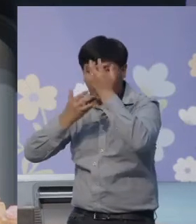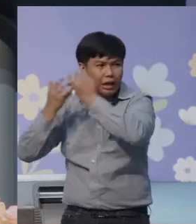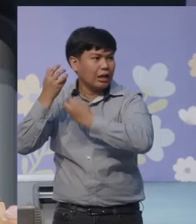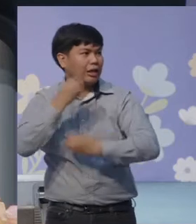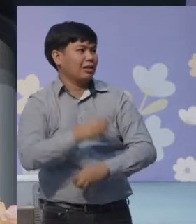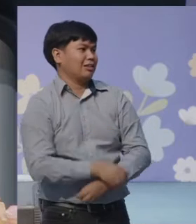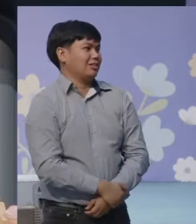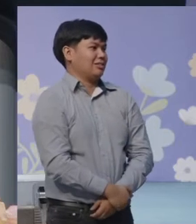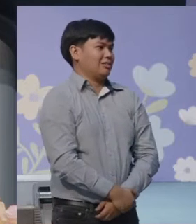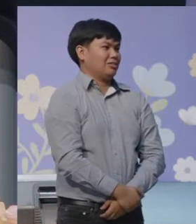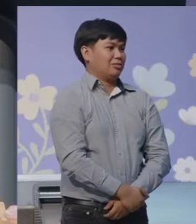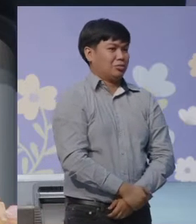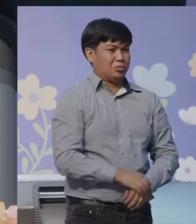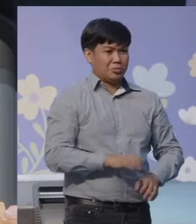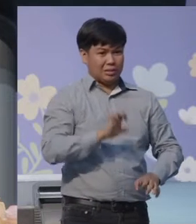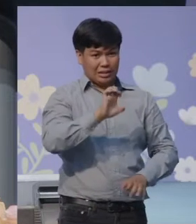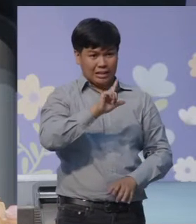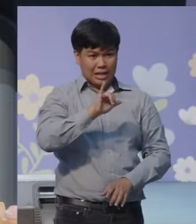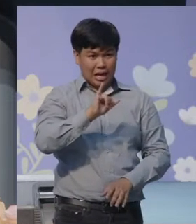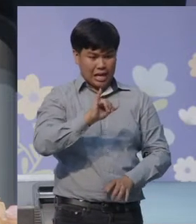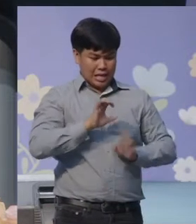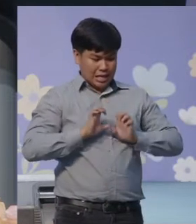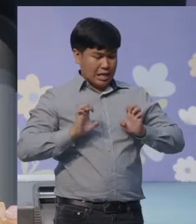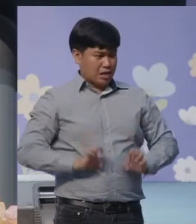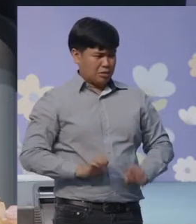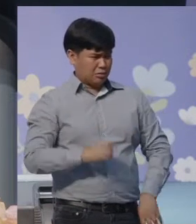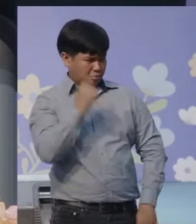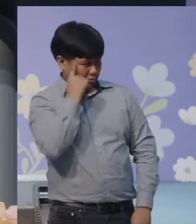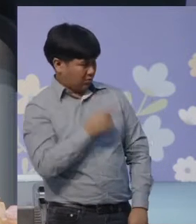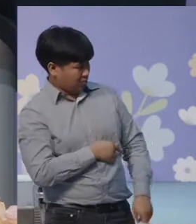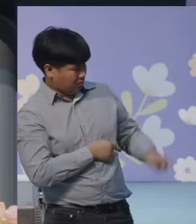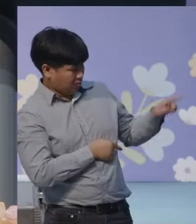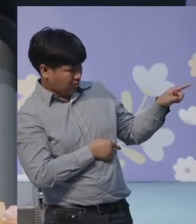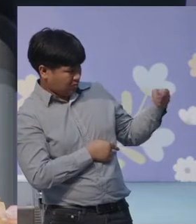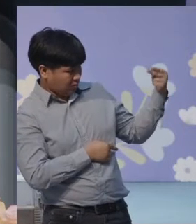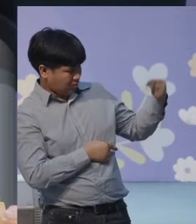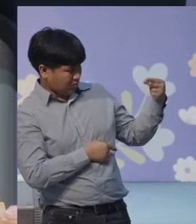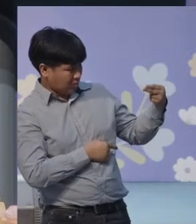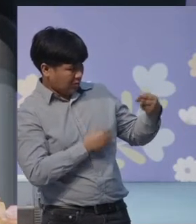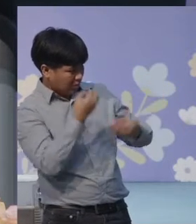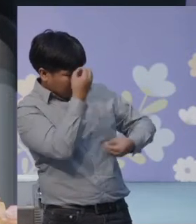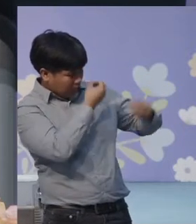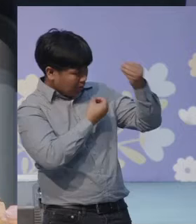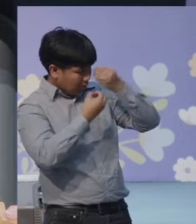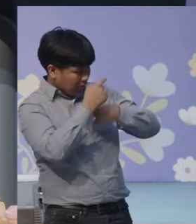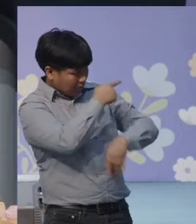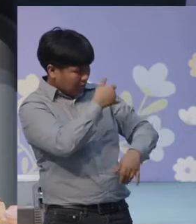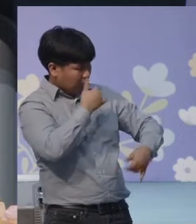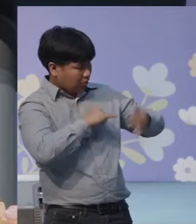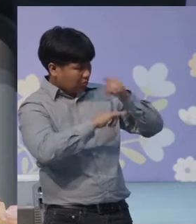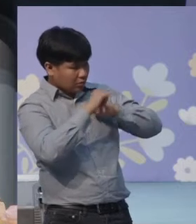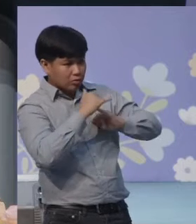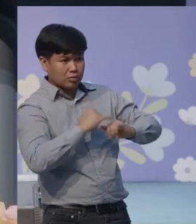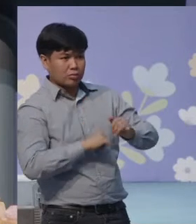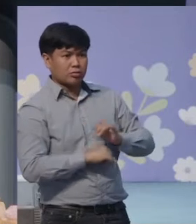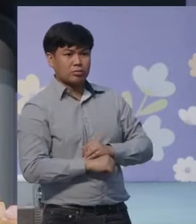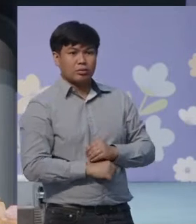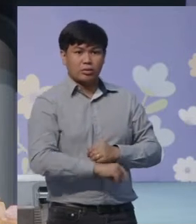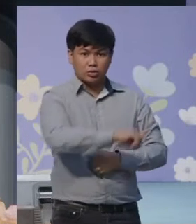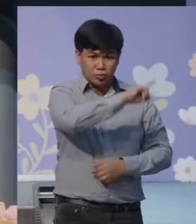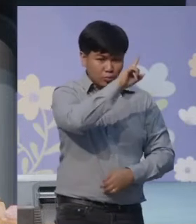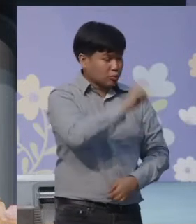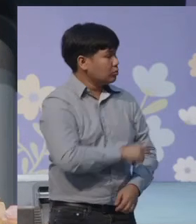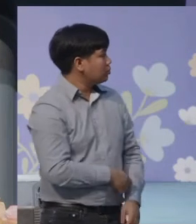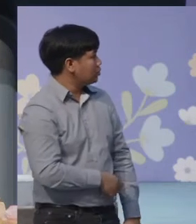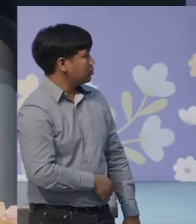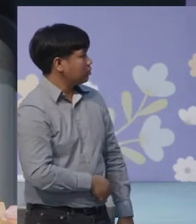kay Eli, no? At akala niya tuloy, si Hana ay ganong klaseng babae. At kaya sinabi ni Hana sa kanya, wag